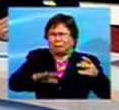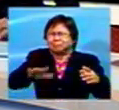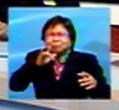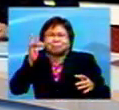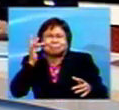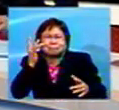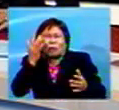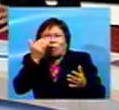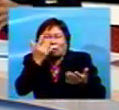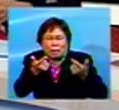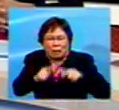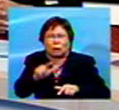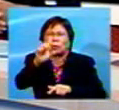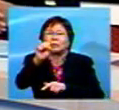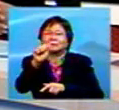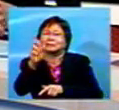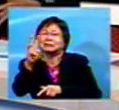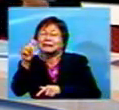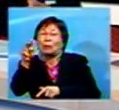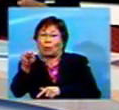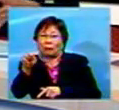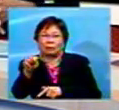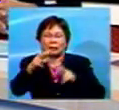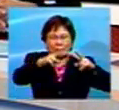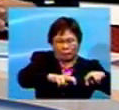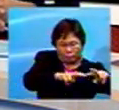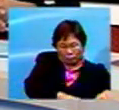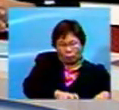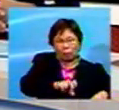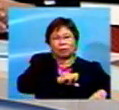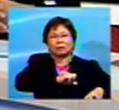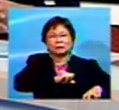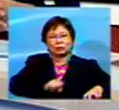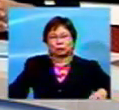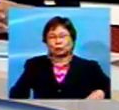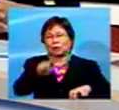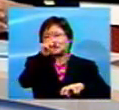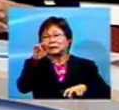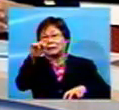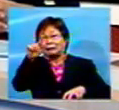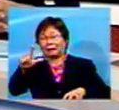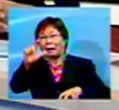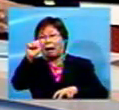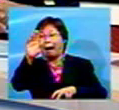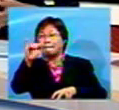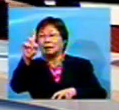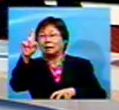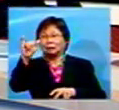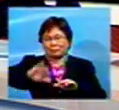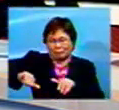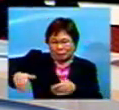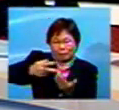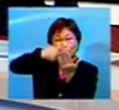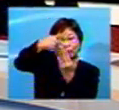mengenai punca berlakunya. Dan justru pendidikan Universiti Sultan Zainal Abidin memperkenalkan program pendidikan